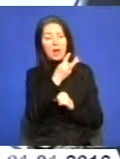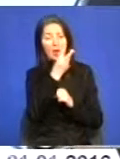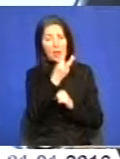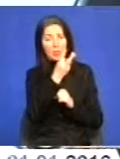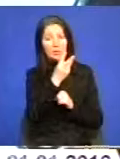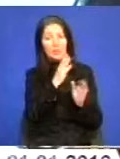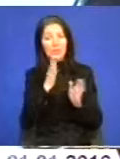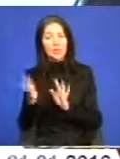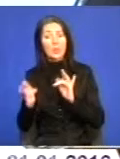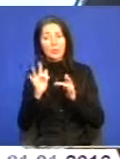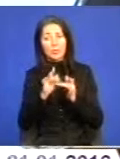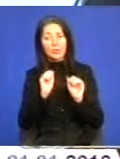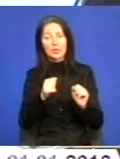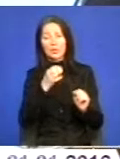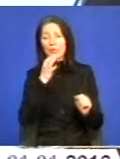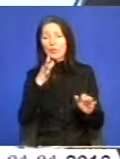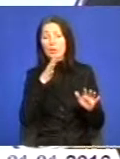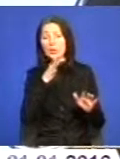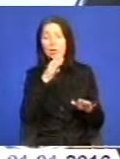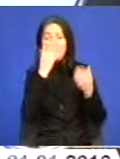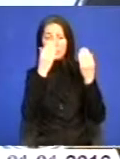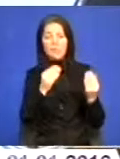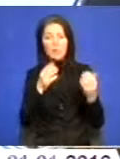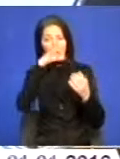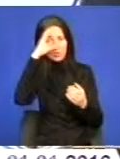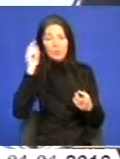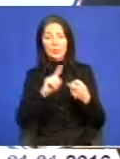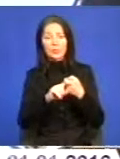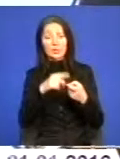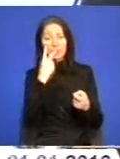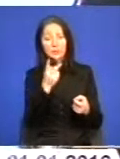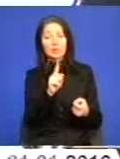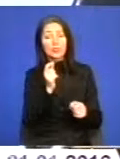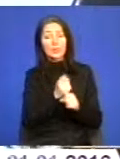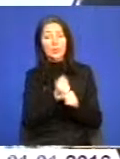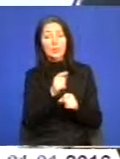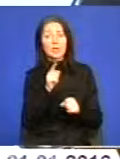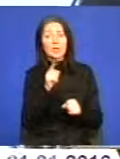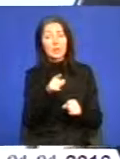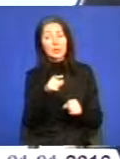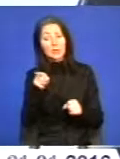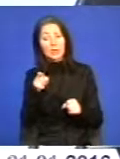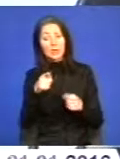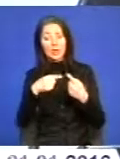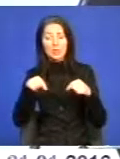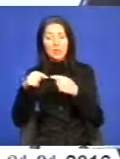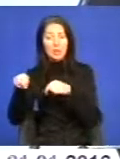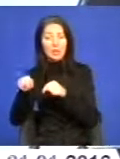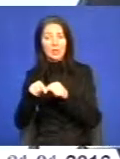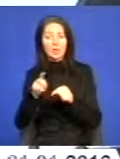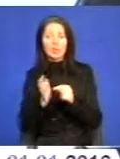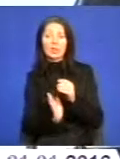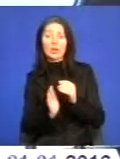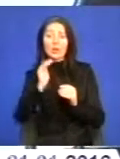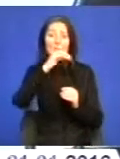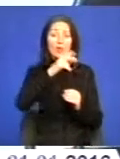можна в будь-який час там, дня і ночі підключитися, подивитися, що робиться на таких ділянках, як підйом